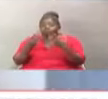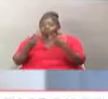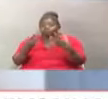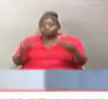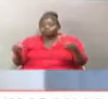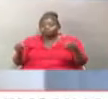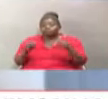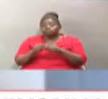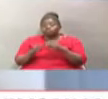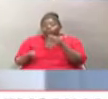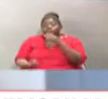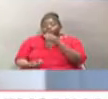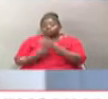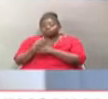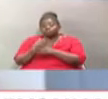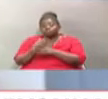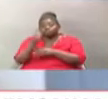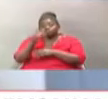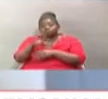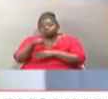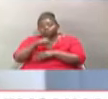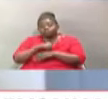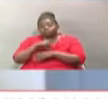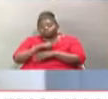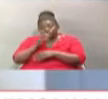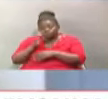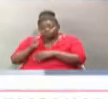been caused by your lack of integrity?